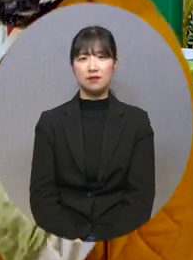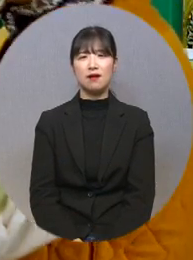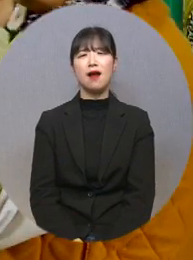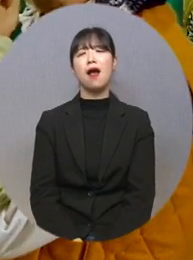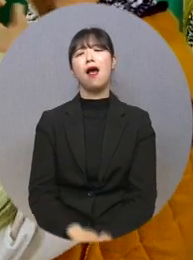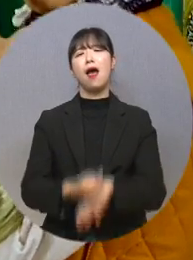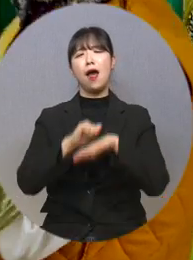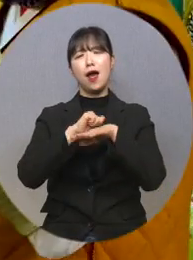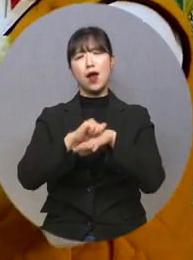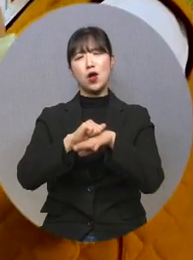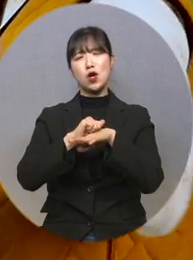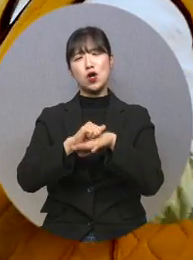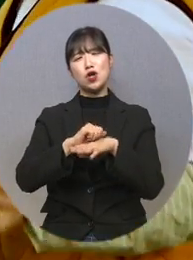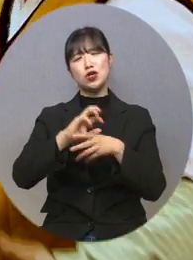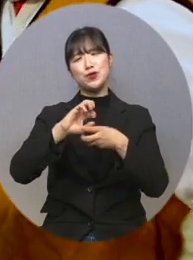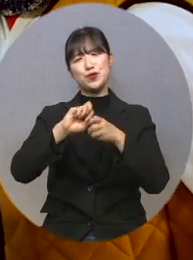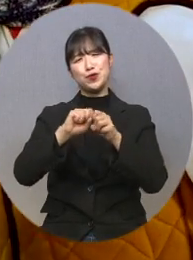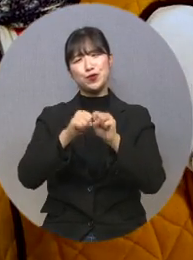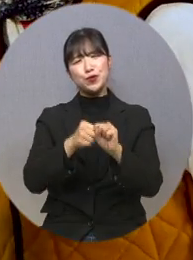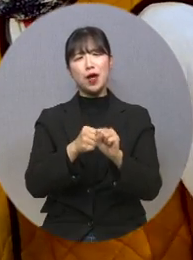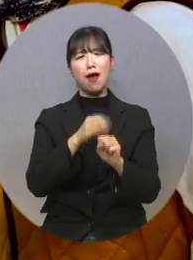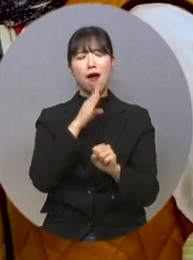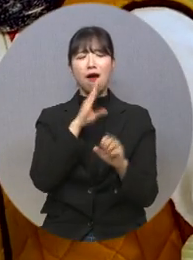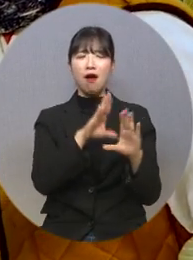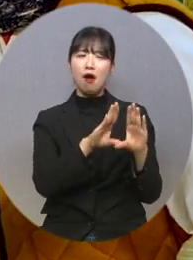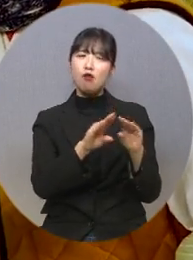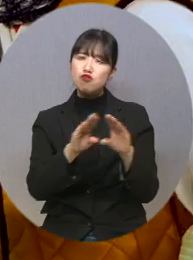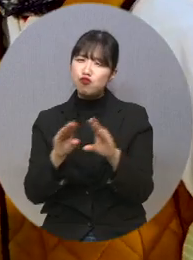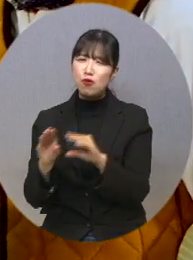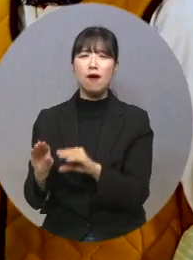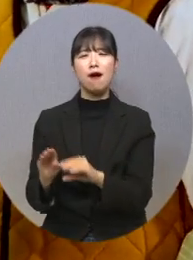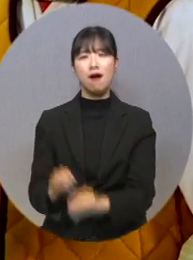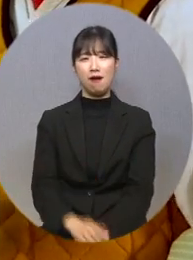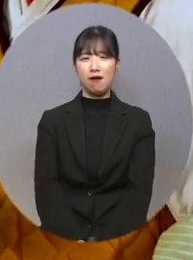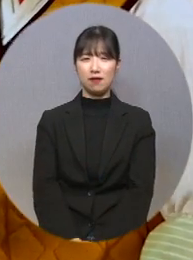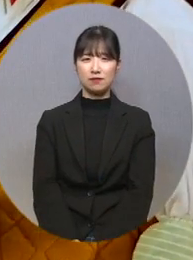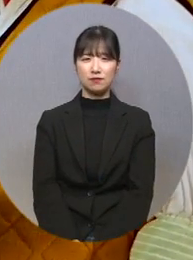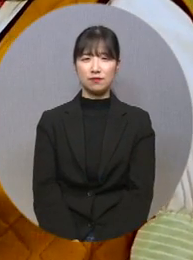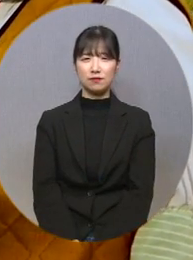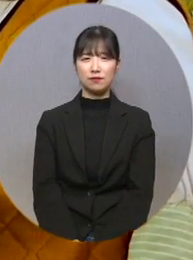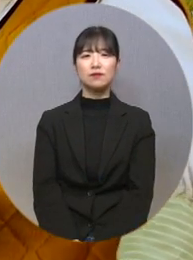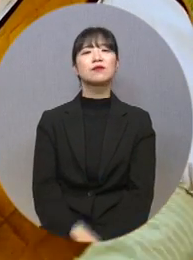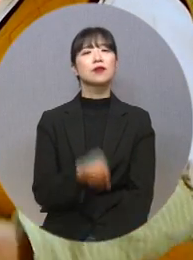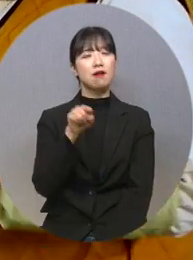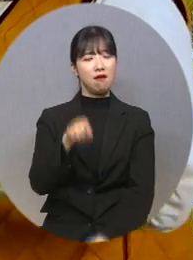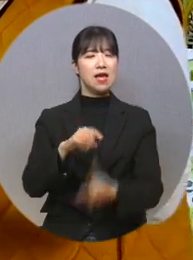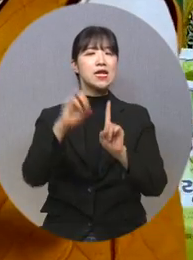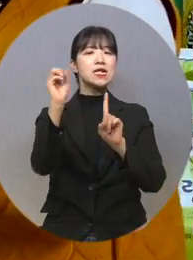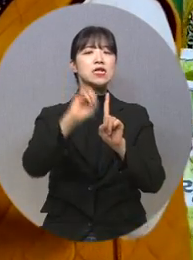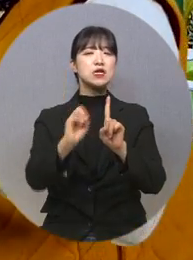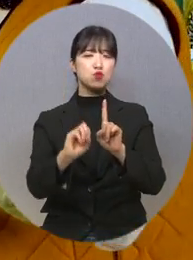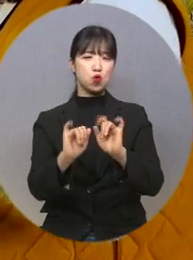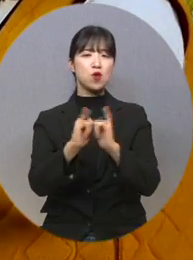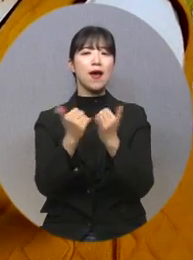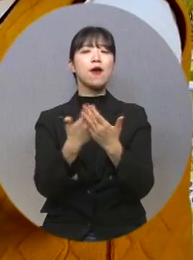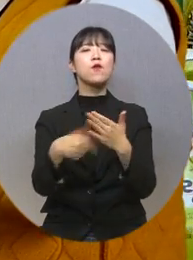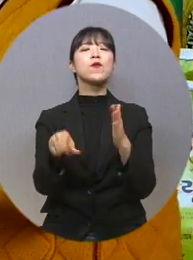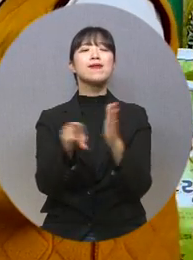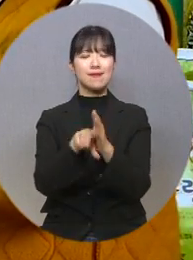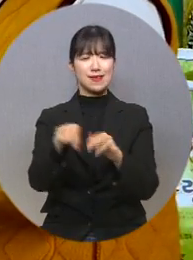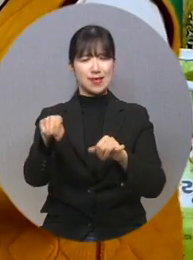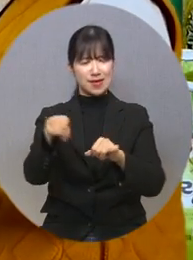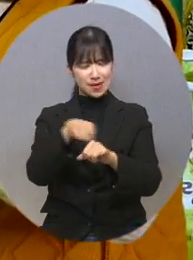육즙이 그냥 딱 한데 고기가 어떤 것도 부드러워요. 아, 그렇죠? 네. 국민 1%만을 위한 생산은 특별한 고기이기